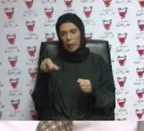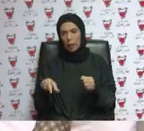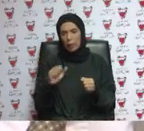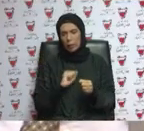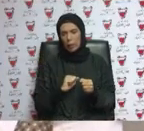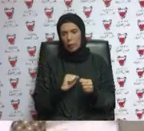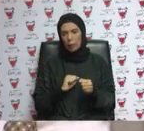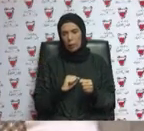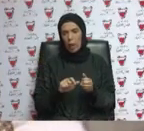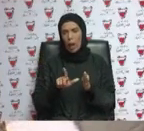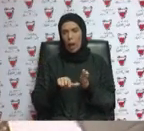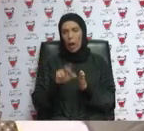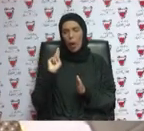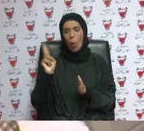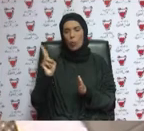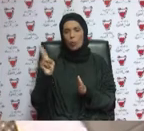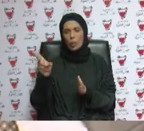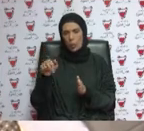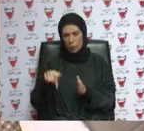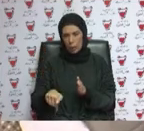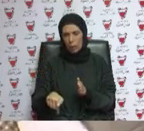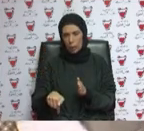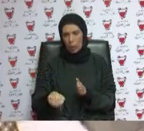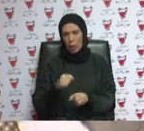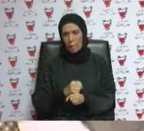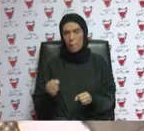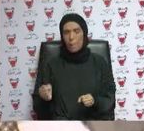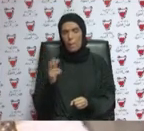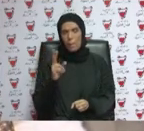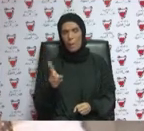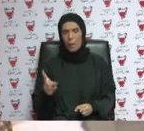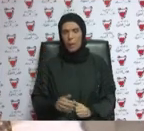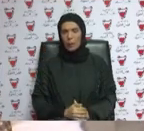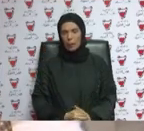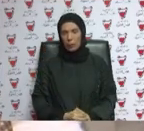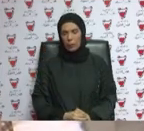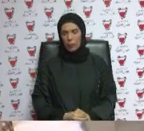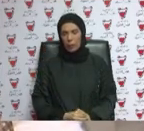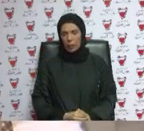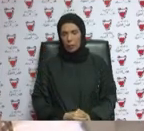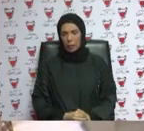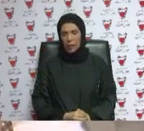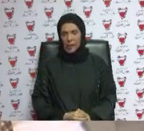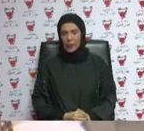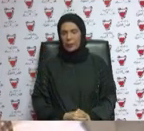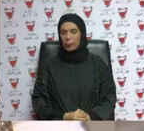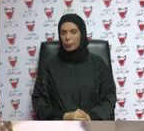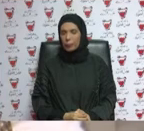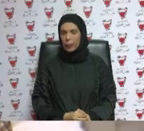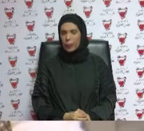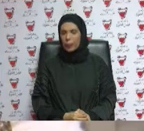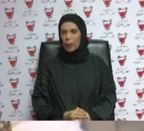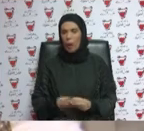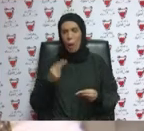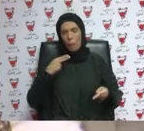سواق الإجرة الذين لهم مشاريع في أشياء معينة كمثلا